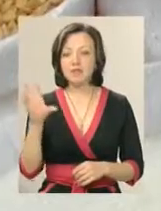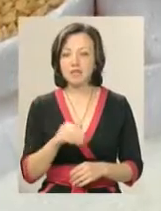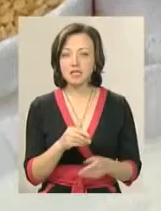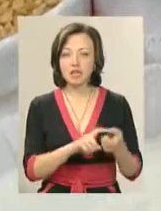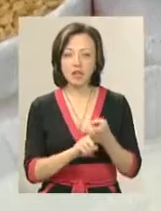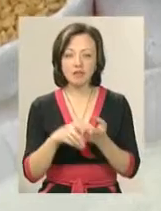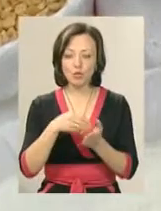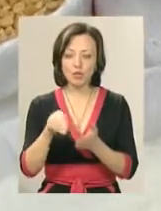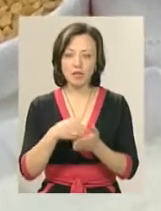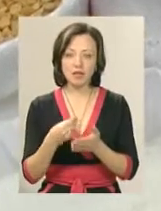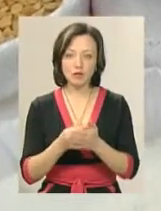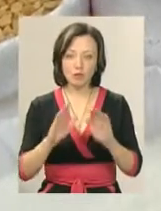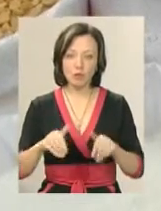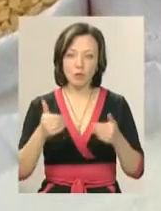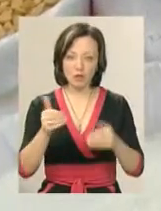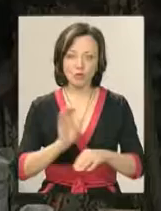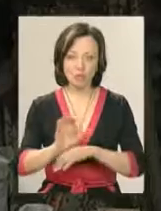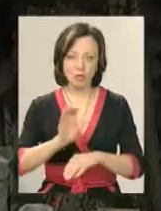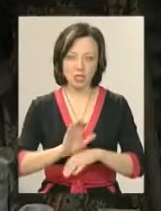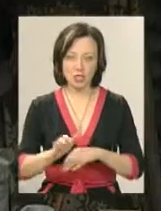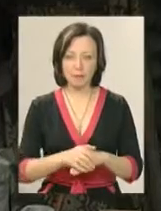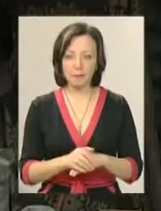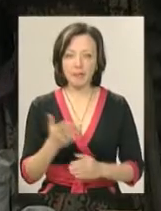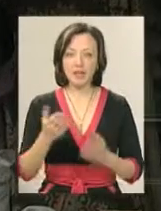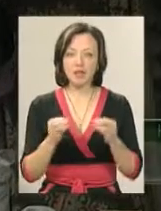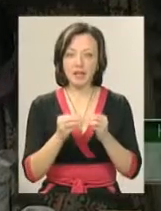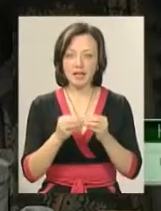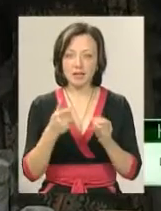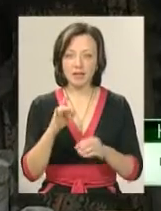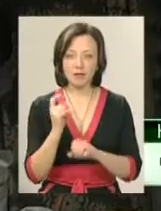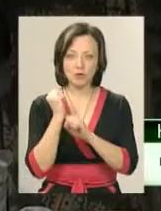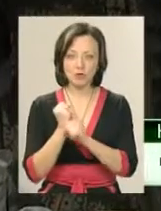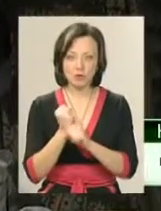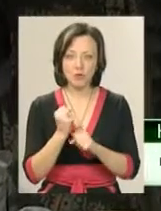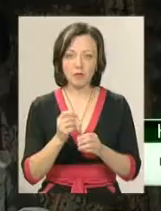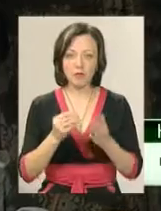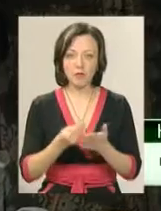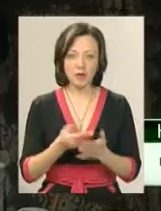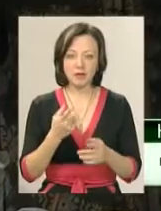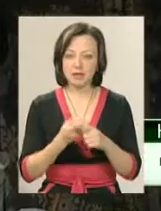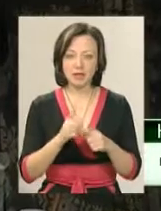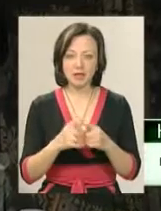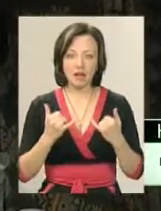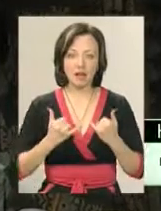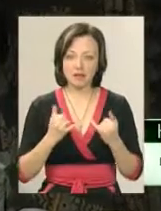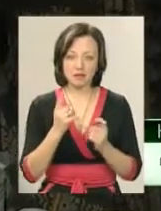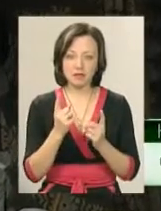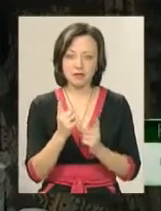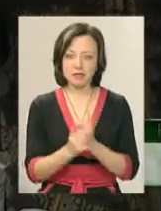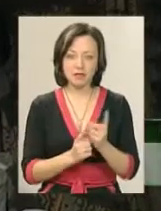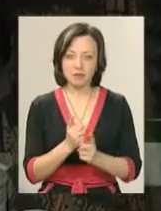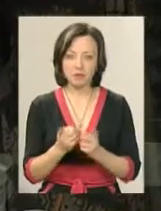закупівальної ціни, котру запропонують постачальники. Якщо 10 гривень на мішку підніметься ціна, то це буде для нас не зміниться, ну для